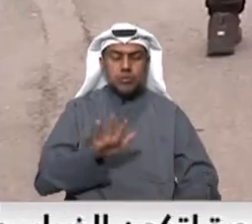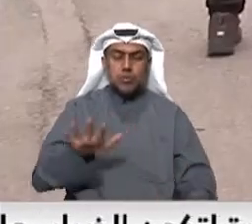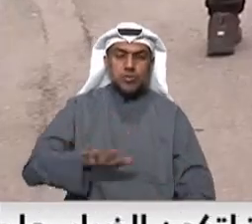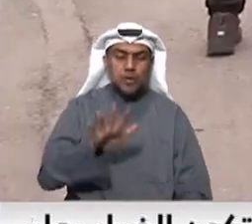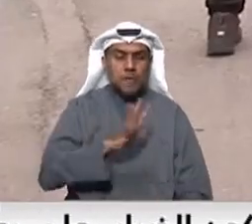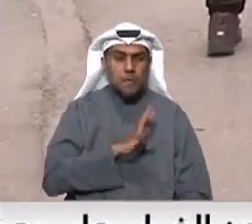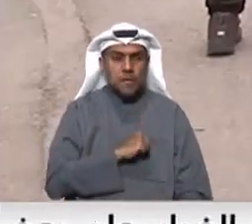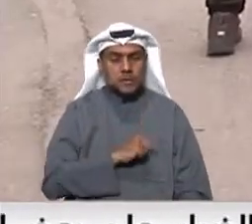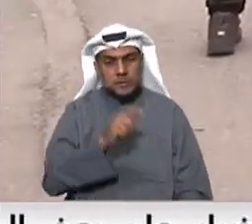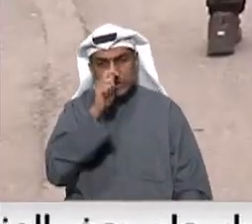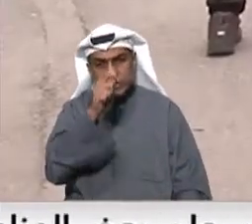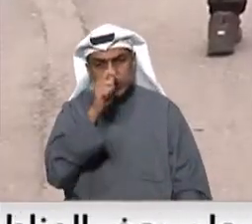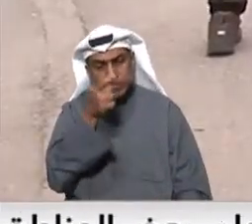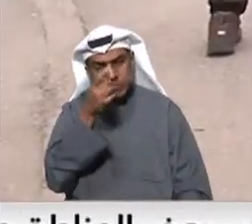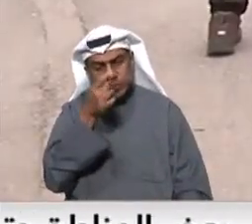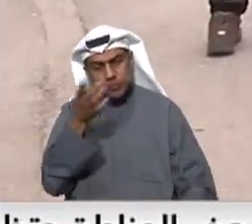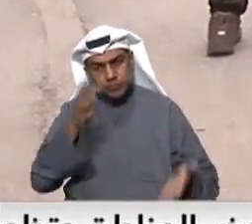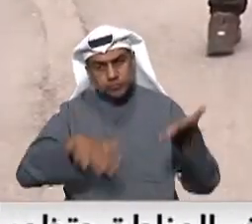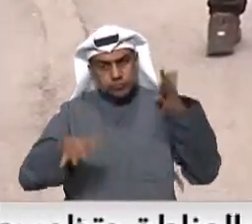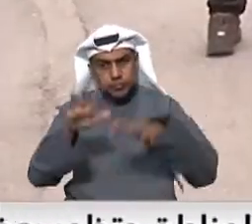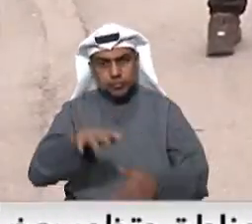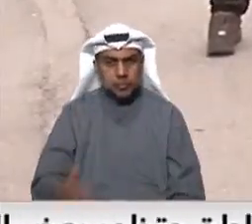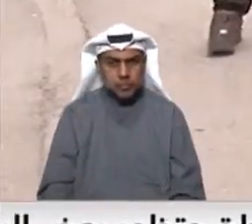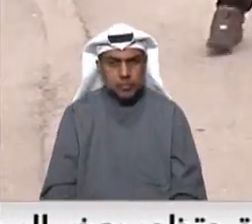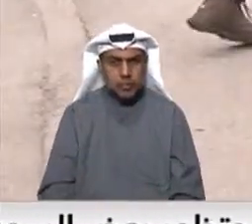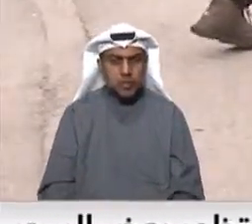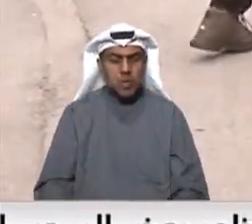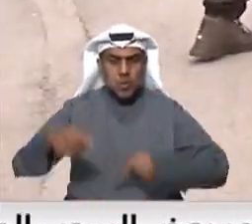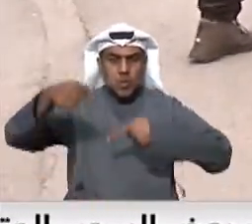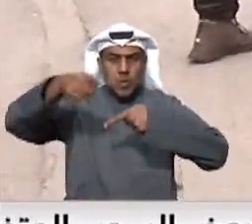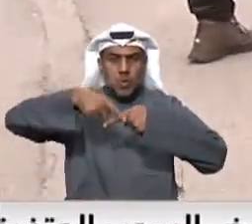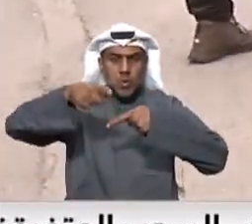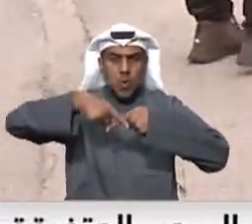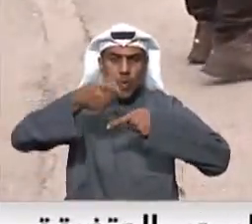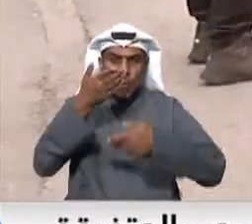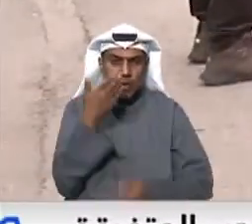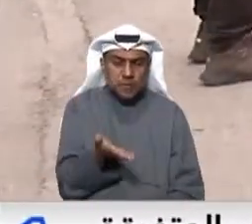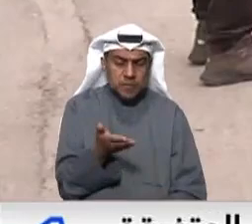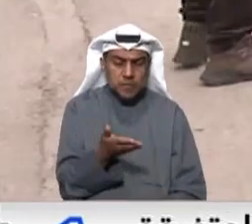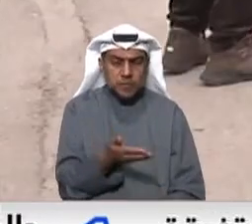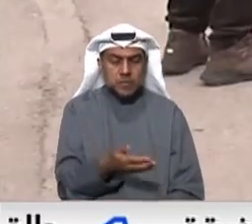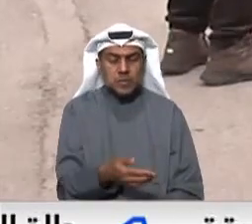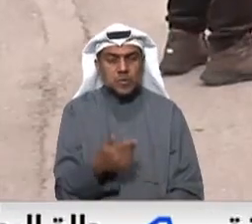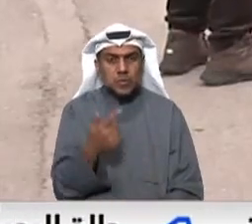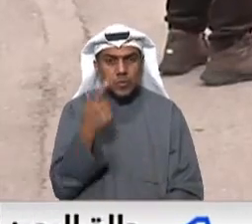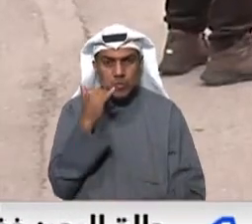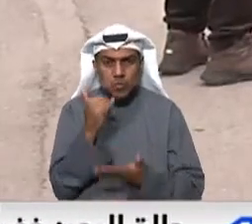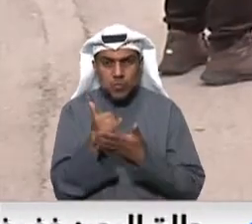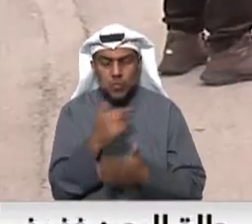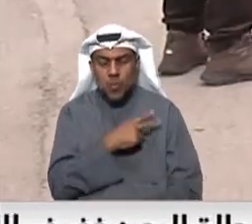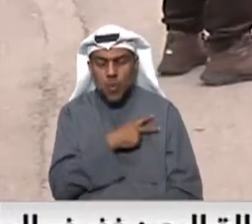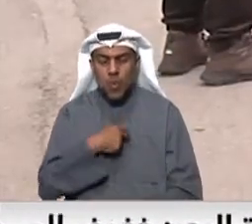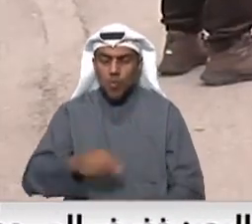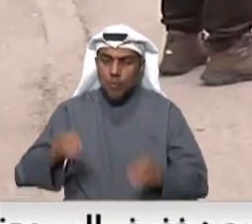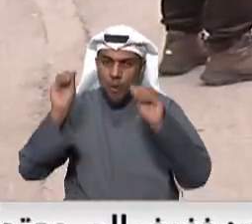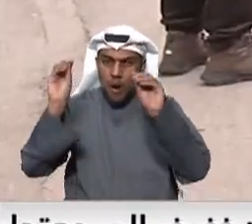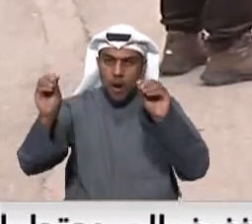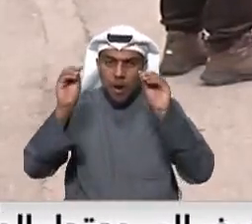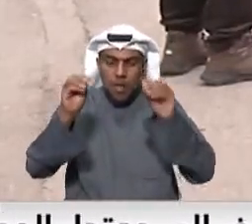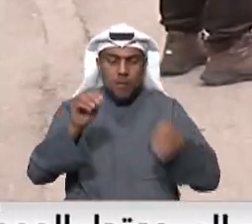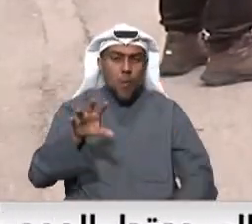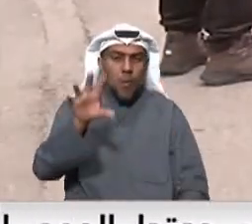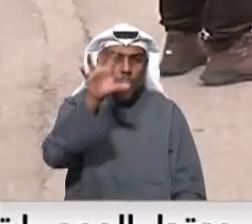لا تزال تصدح في عموم المدن اليونانية، والدعوة لحكومة بلادهم والحكومات